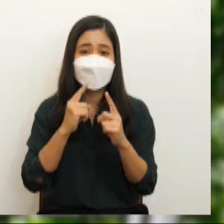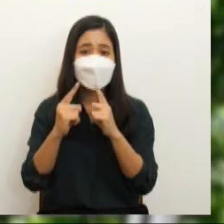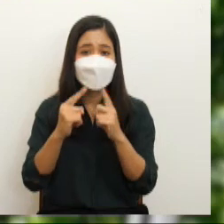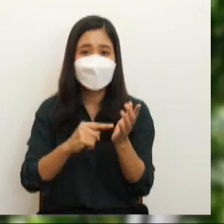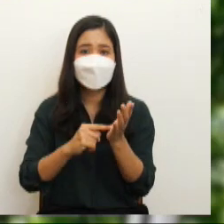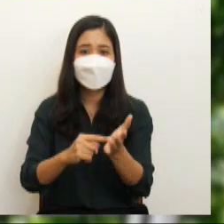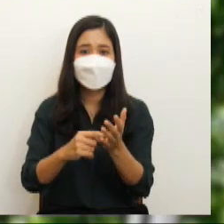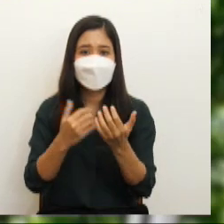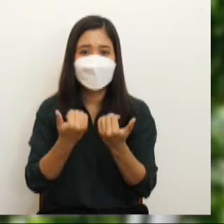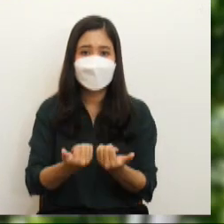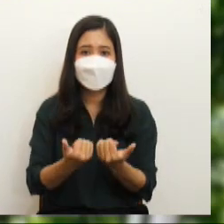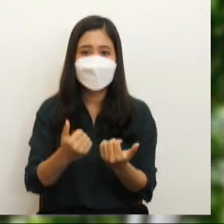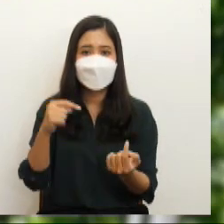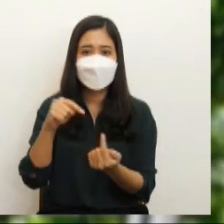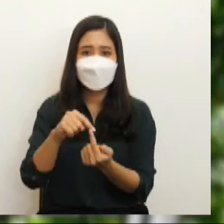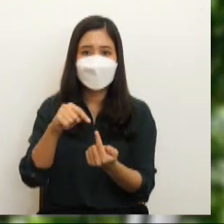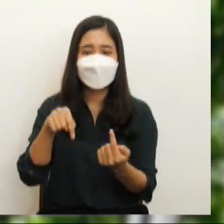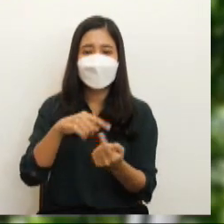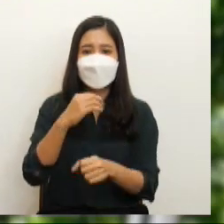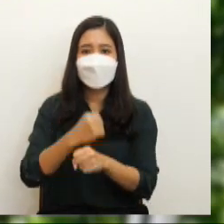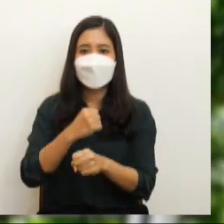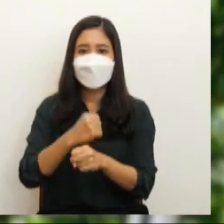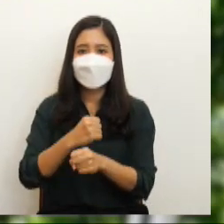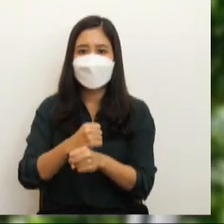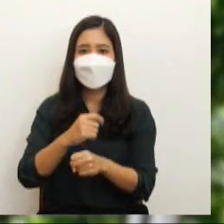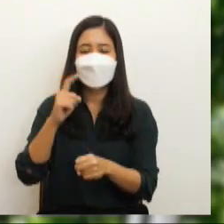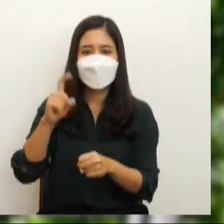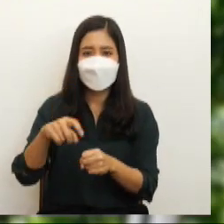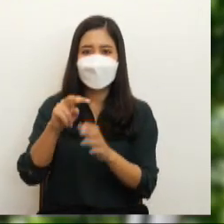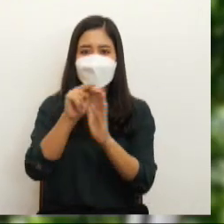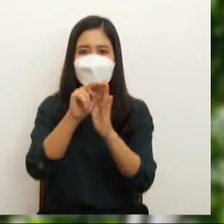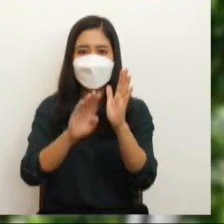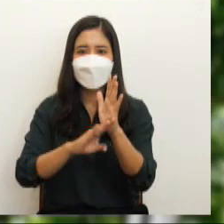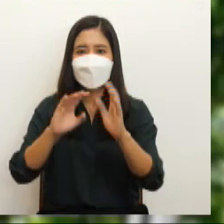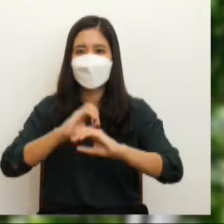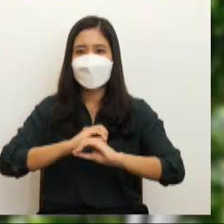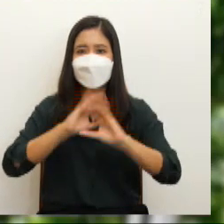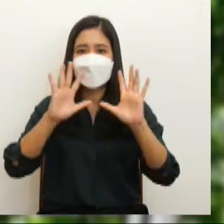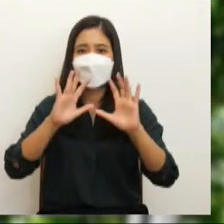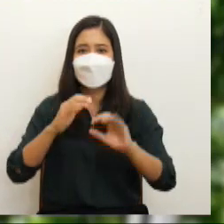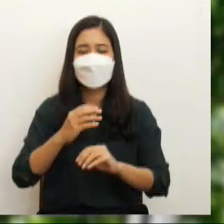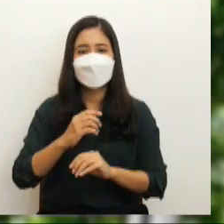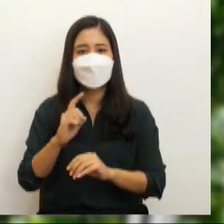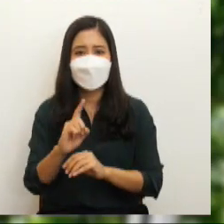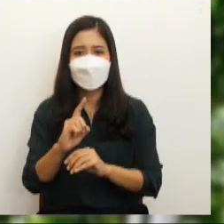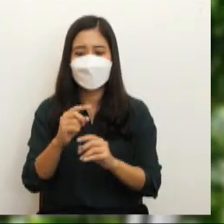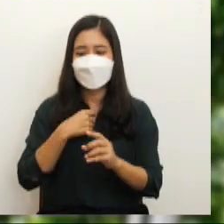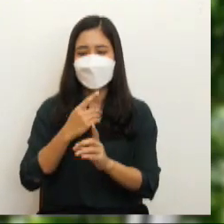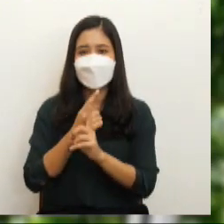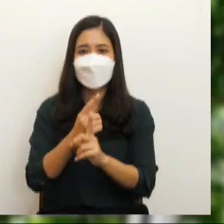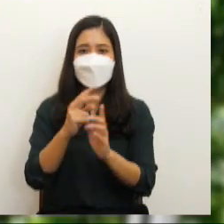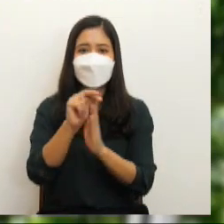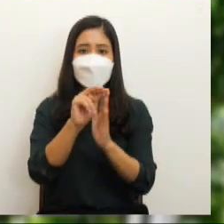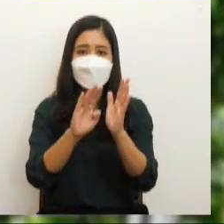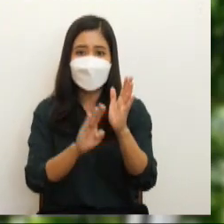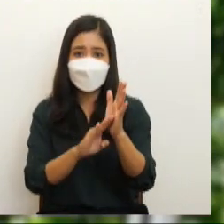ภาวะวิกฤตโควิดนี้การทำงานเนี่ยถปท.มีนโยบายชัดเจนว่าเรามีเอกภาพทางนโยบายนะครับแต่ให้เกิด